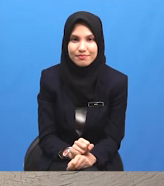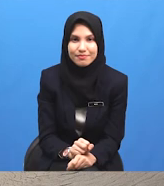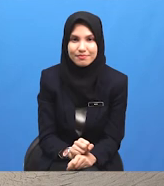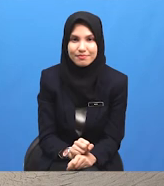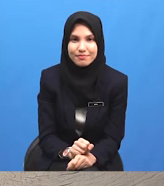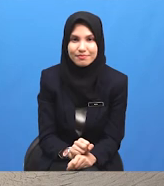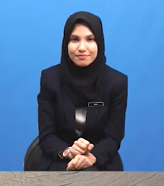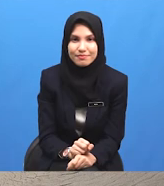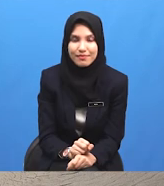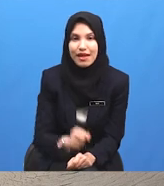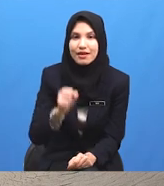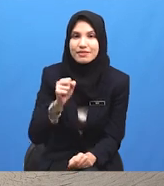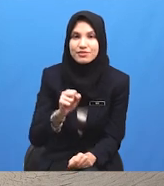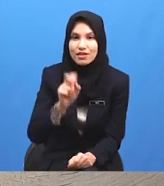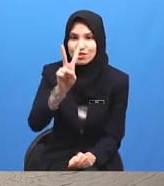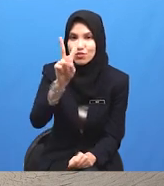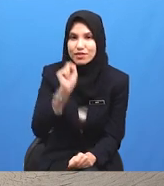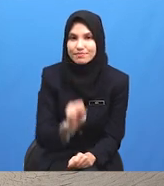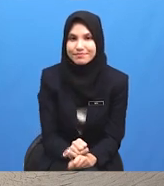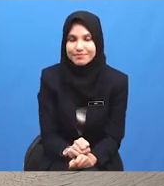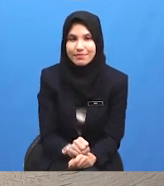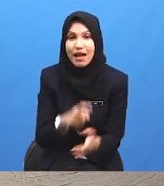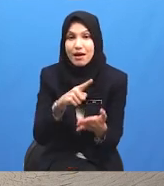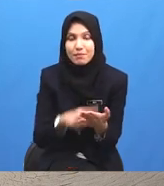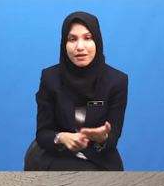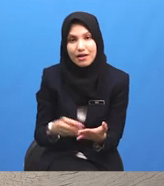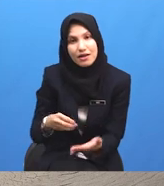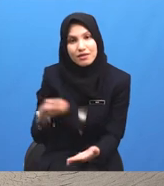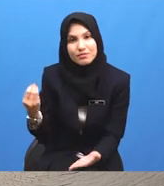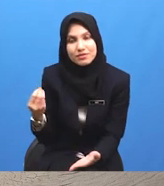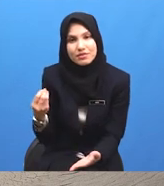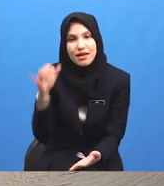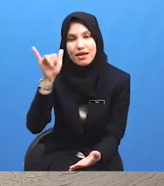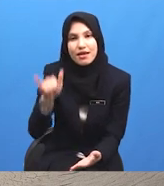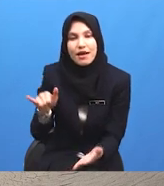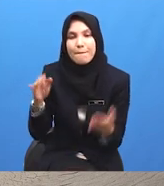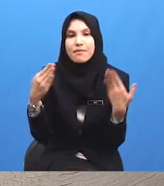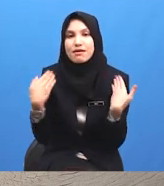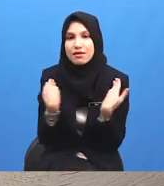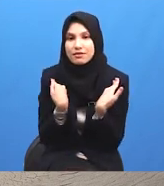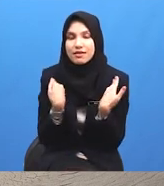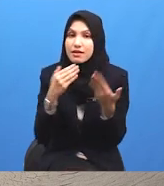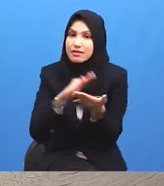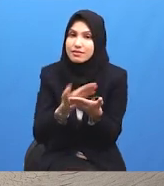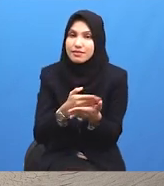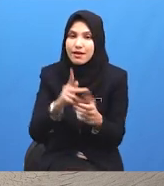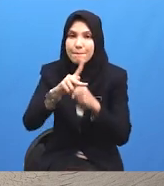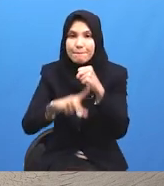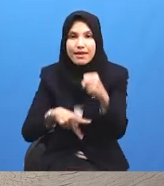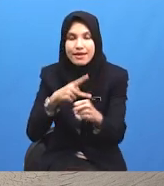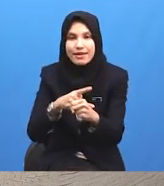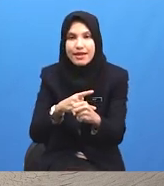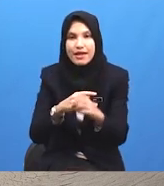Soalan kedua. Apakah objek yang berada di antara